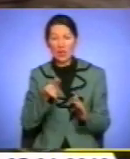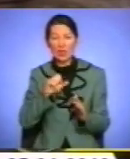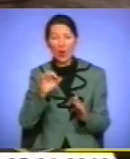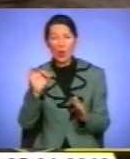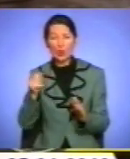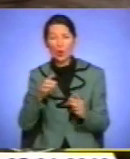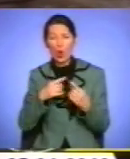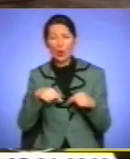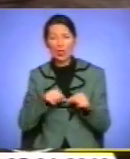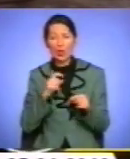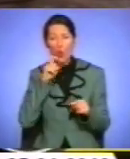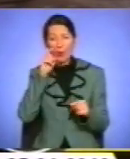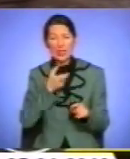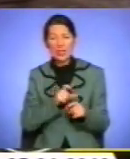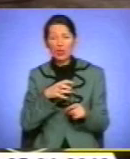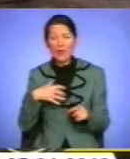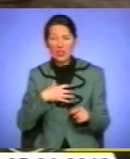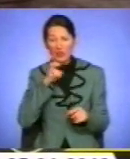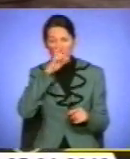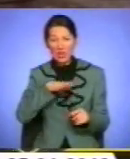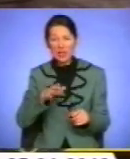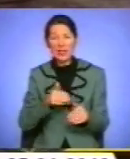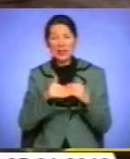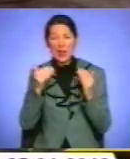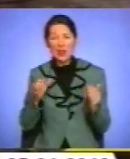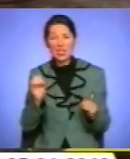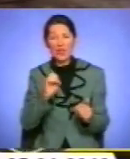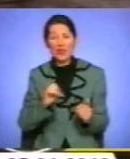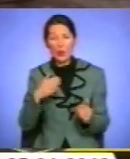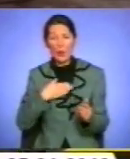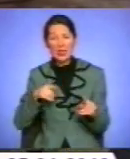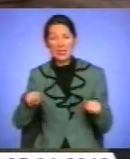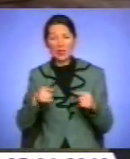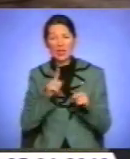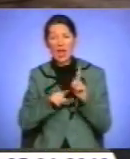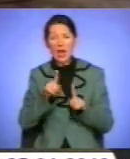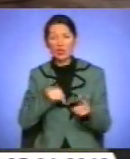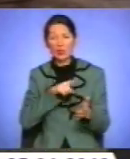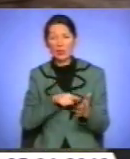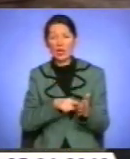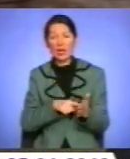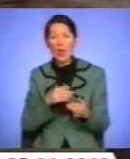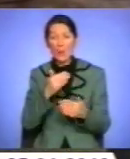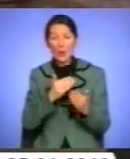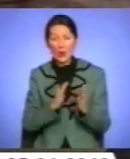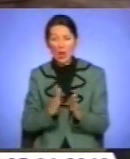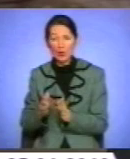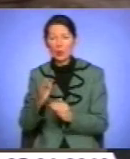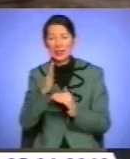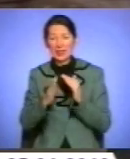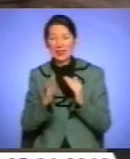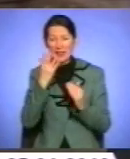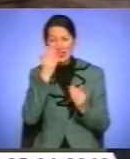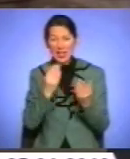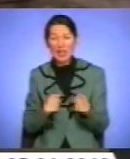країна, найбільша в Європі. Я також маю честь повідомити, що в результаті співпраці ми створили раду з питань глобального порядку денного по Україні, яка дає свої перші результати у